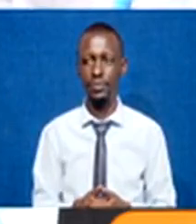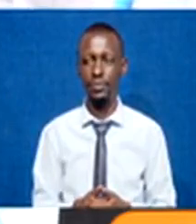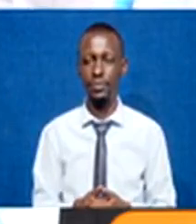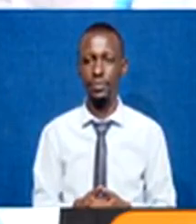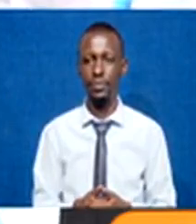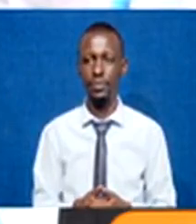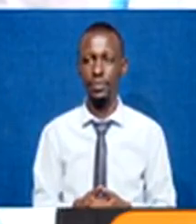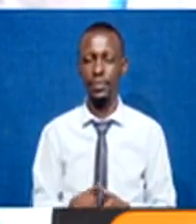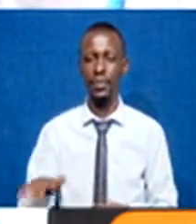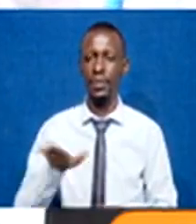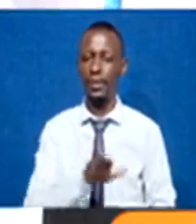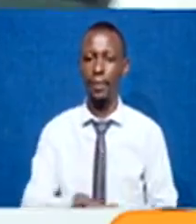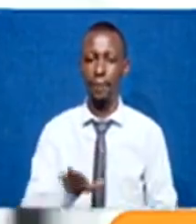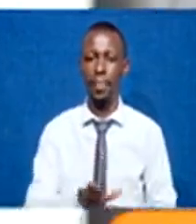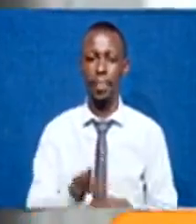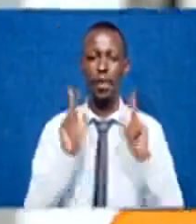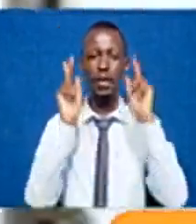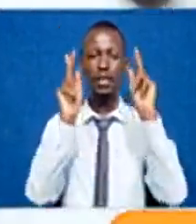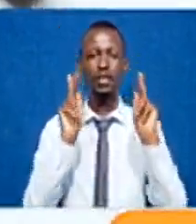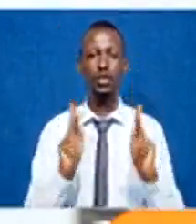Katika eneo la Kisian, kaunti ya Kisumu,